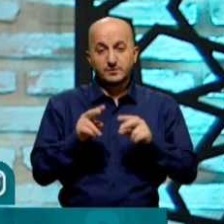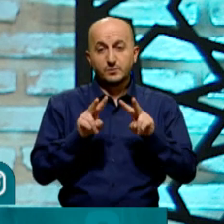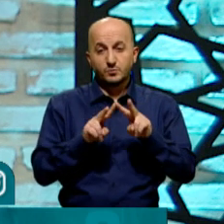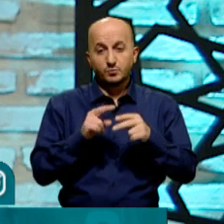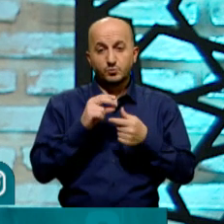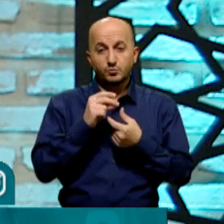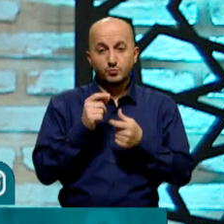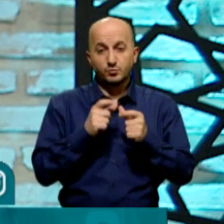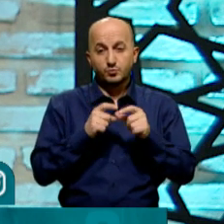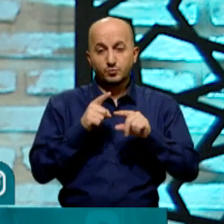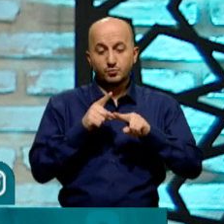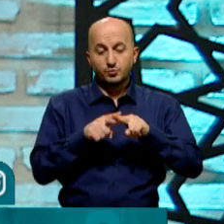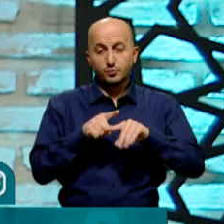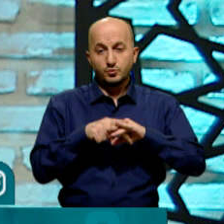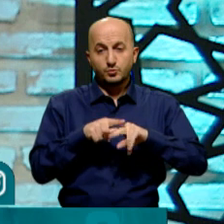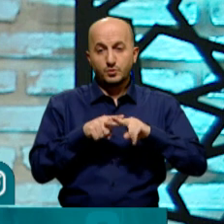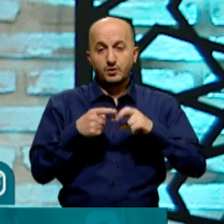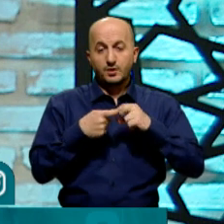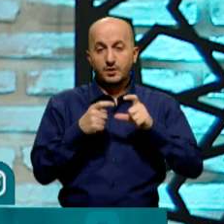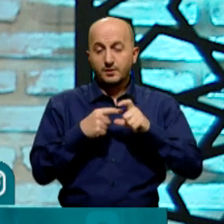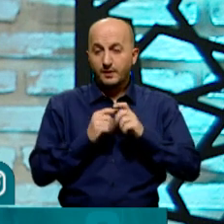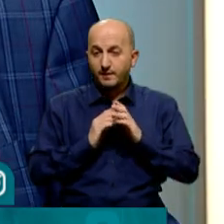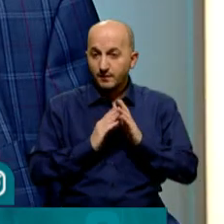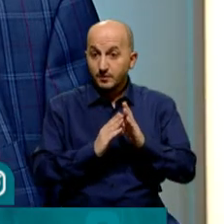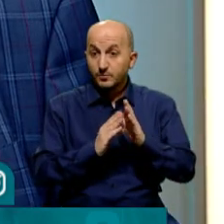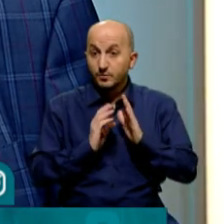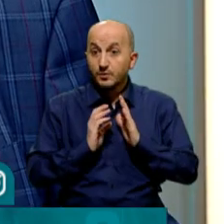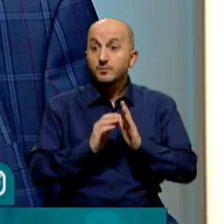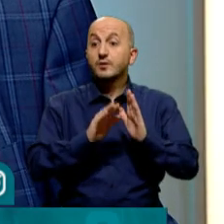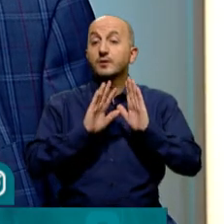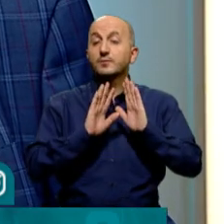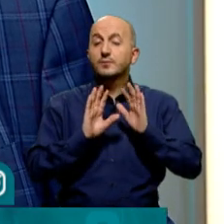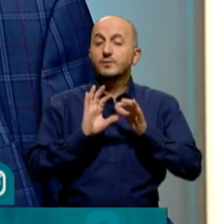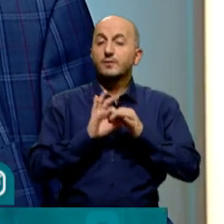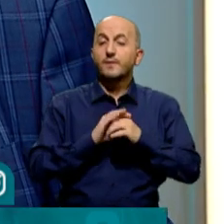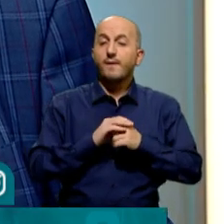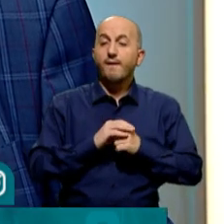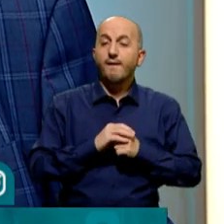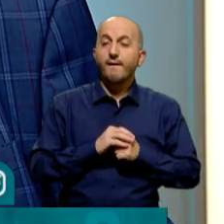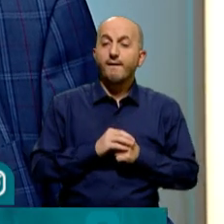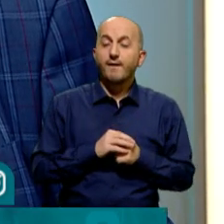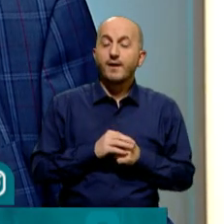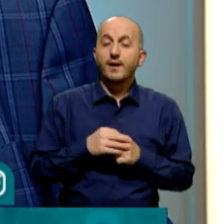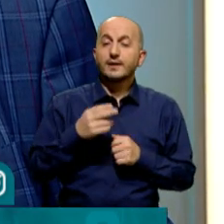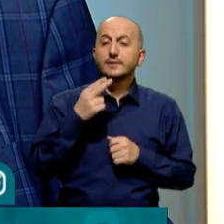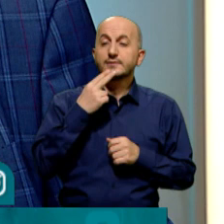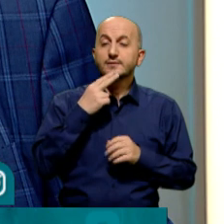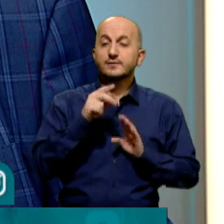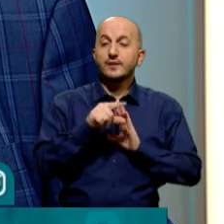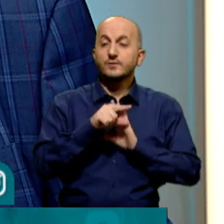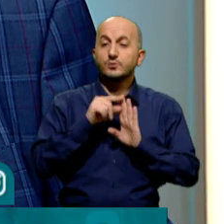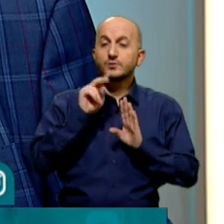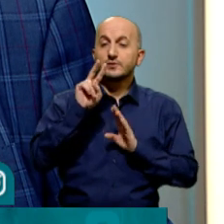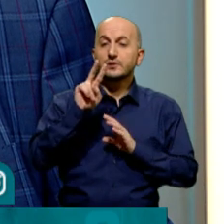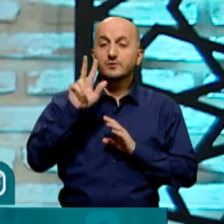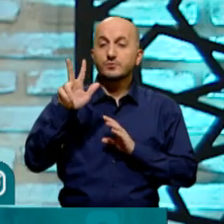devam ediyordun öyle anlattı. Ben öyle anladım. Şununla ilgili Nisa suresi 23. ayetinin